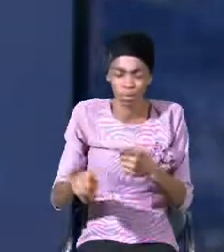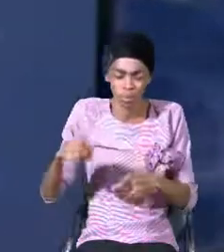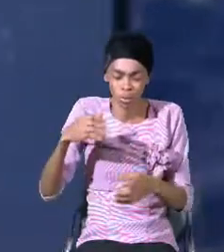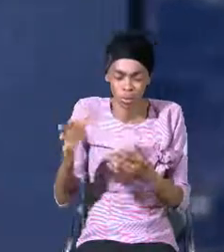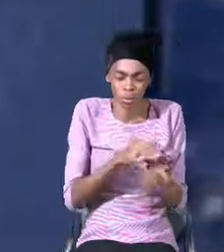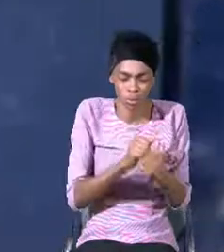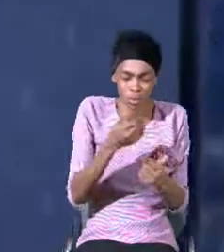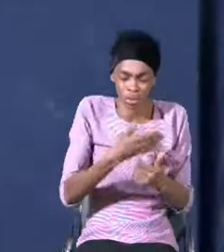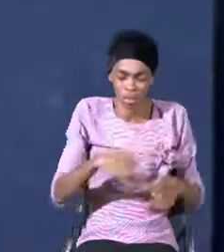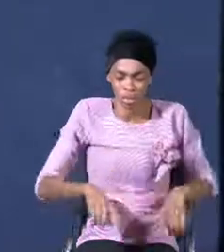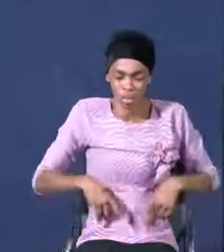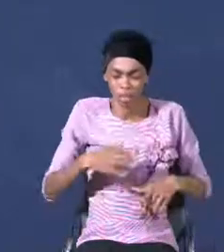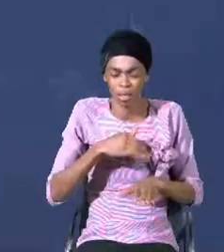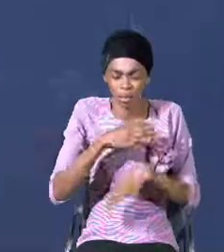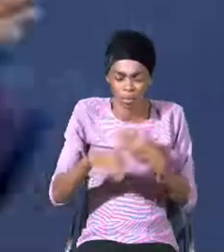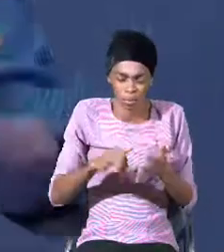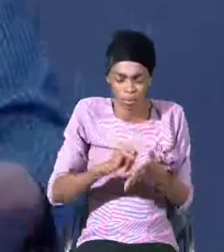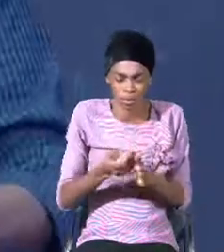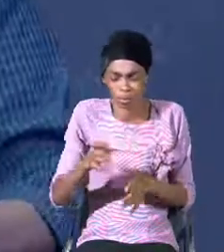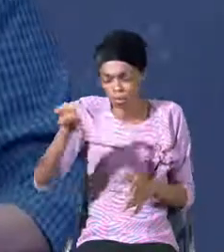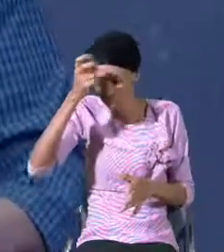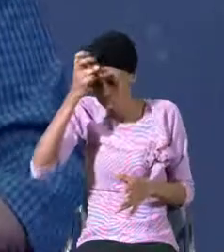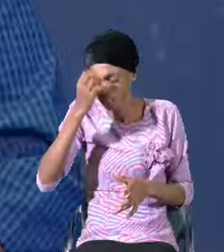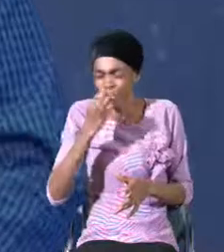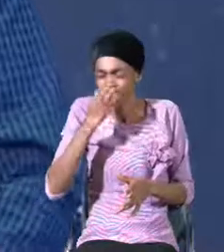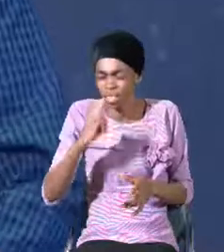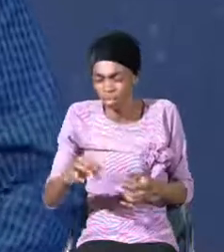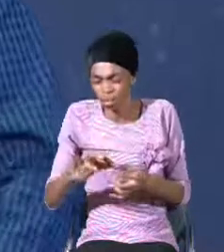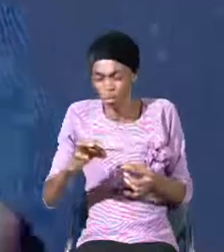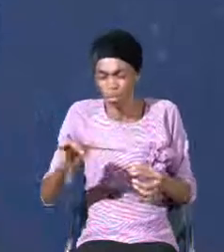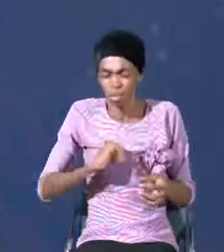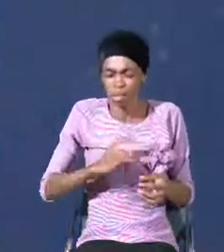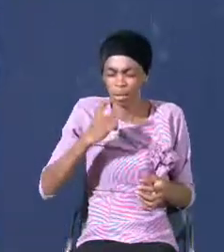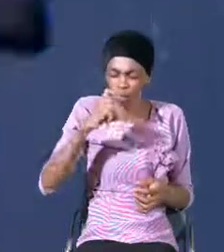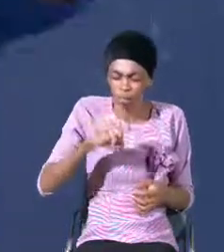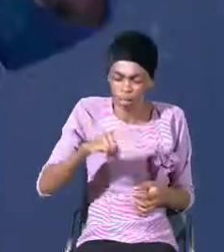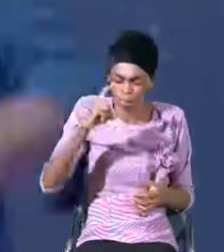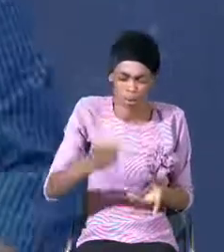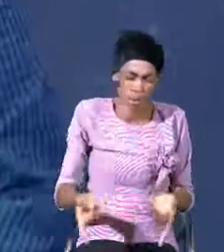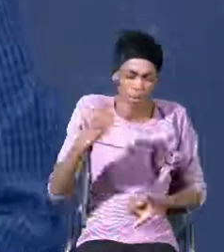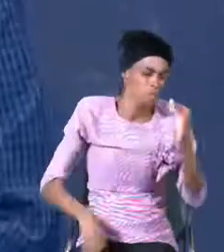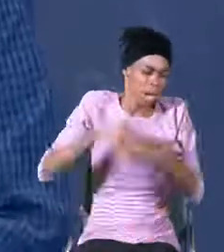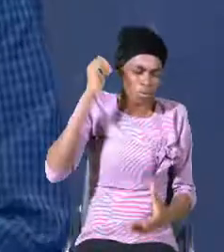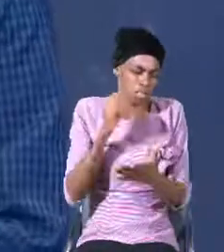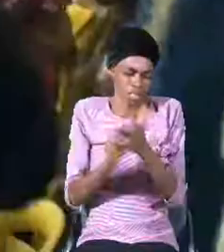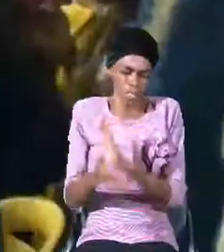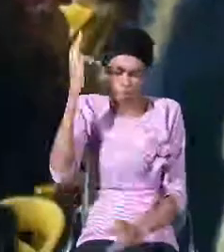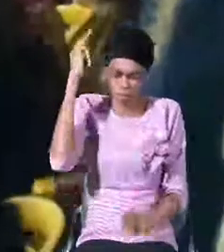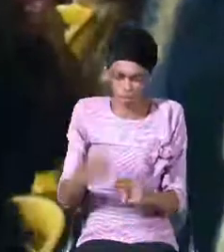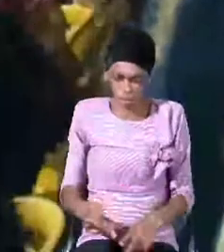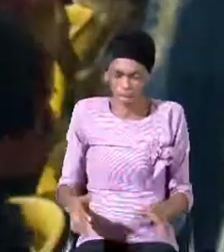vie. Et tous ces démons, ces mauvais esprits, je vous commande, sortez au nom